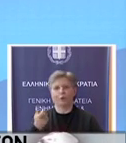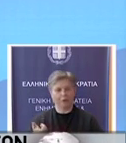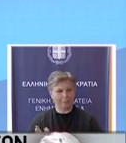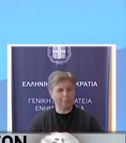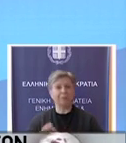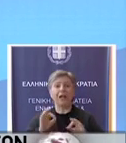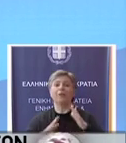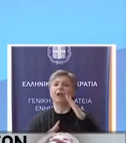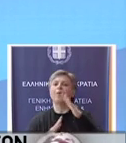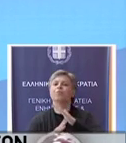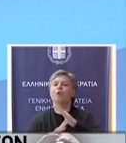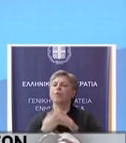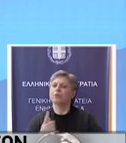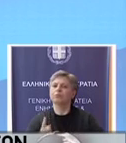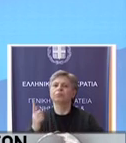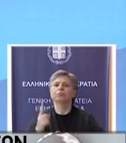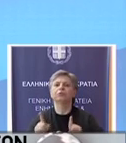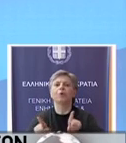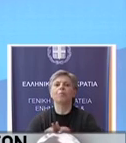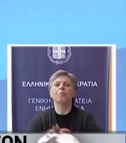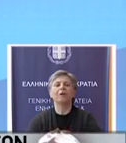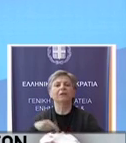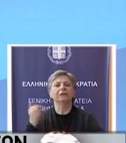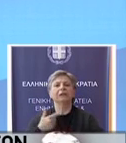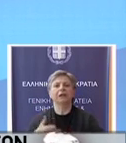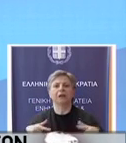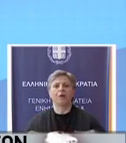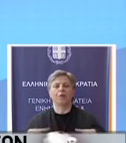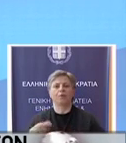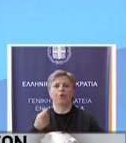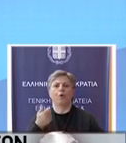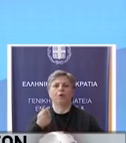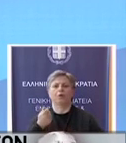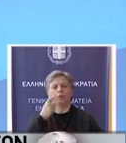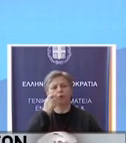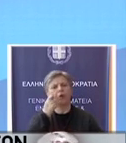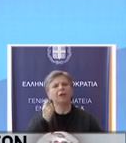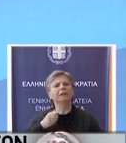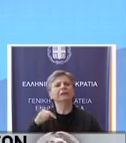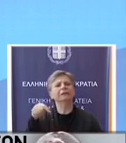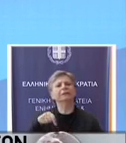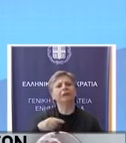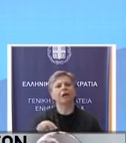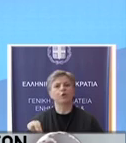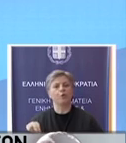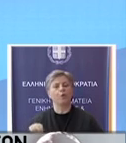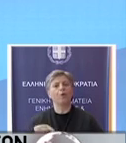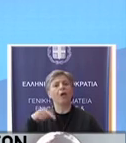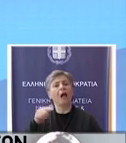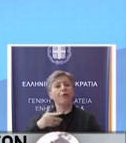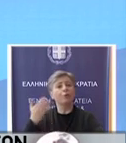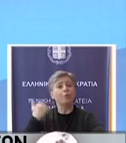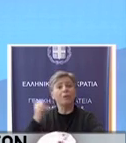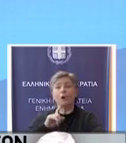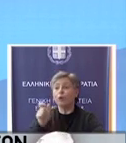επίσκεψη θα συνοδεύεται και από τον Υπουργό Οικονομικών των ΗΠΑ, τον κύριο Τζακ Λιού, οι θέσεις του οποίου είναι εξαιρετικά προωθητικές στις συζητήσεις για το ελληνικό